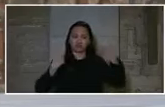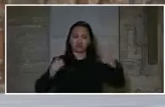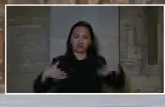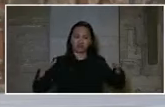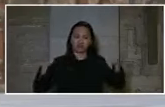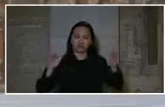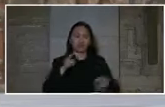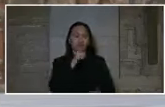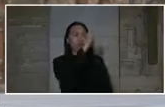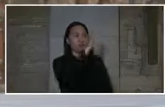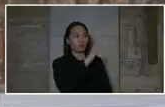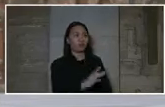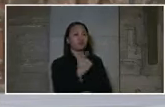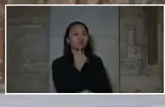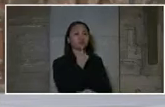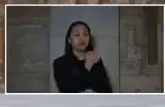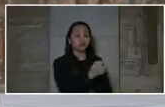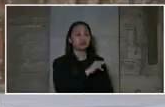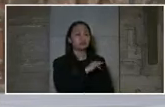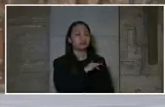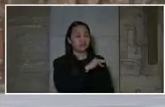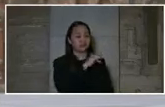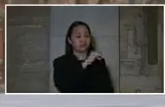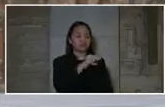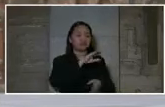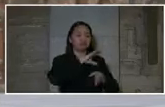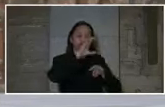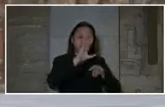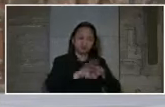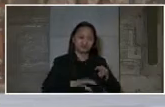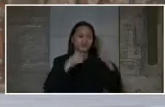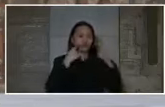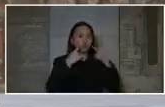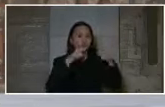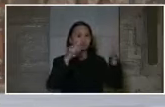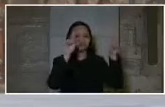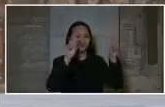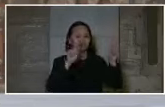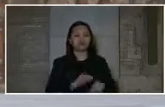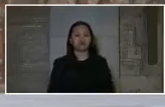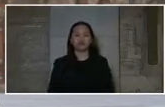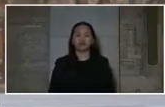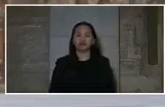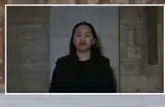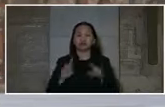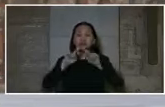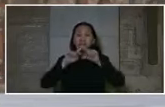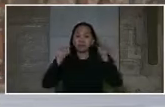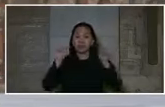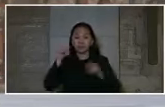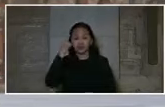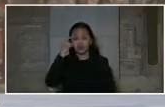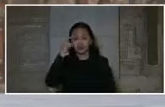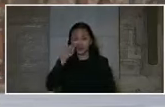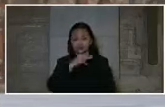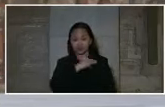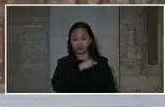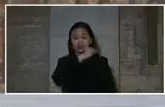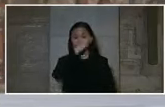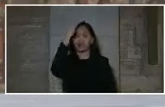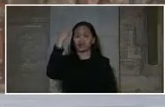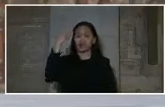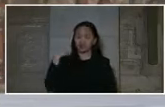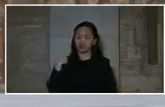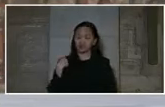at sasabihin, mission accomplished. Pero para kay Maria,